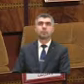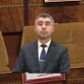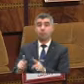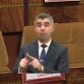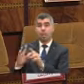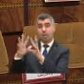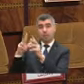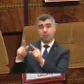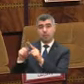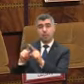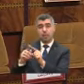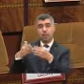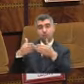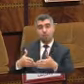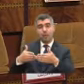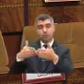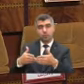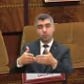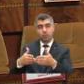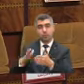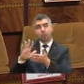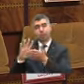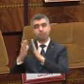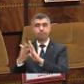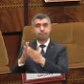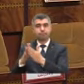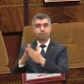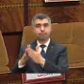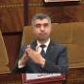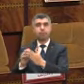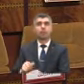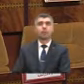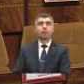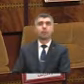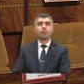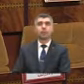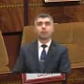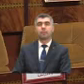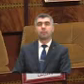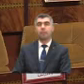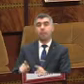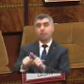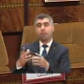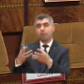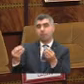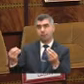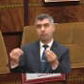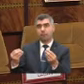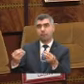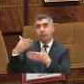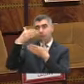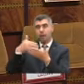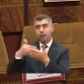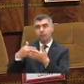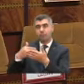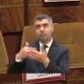العدد ديال هذه الباخرات وهذه الطائرات قليل بزاف، نظرا لانه بزاف ديال المغاربه العالم